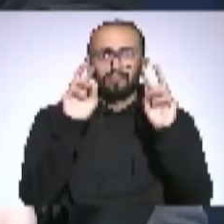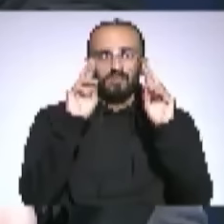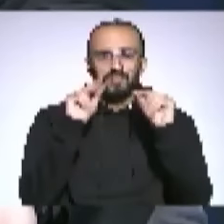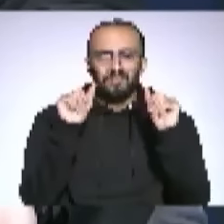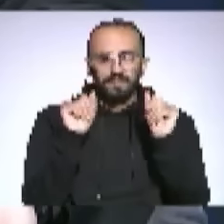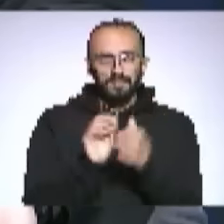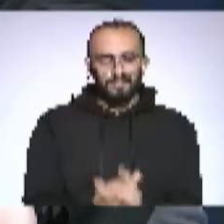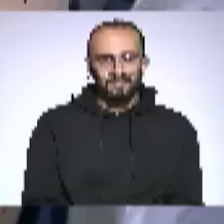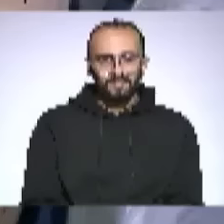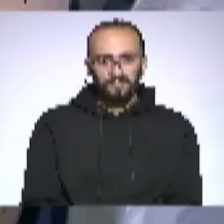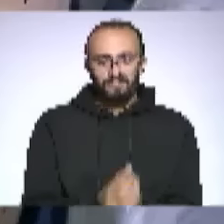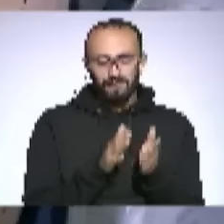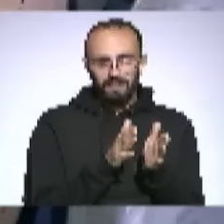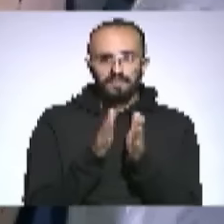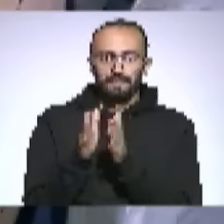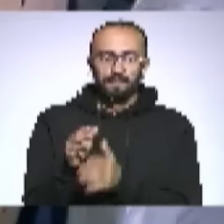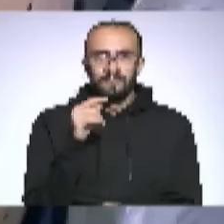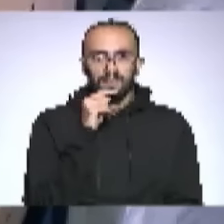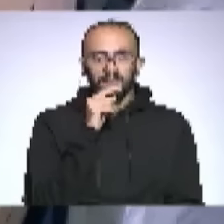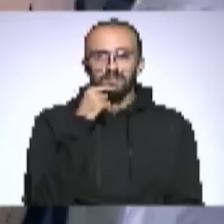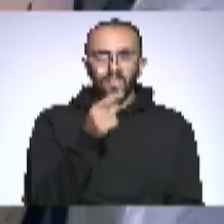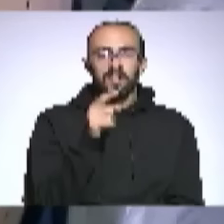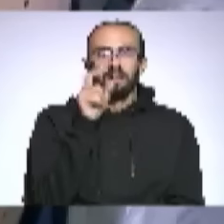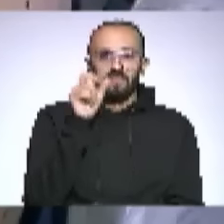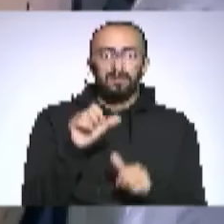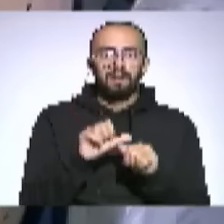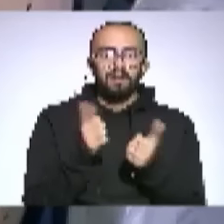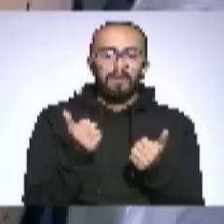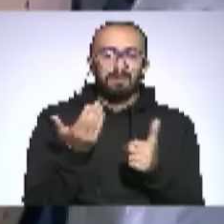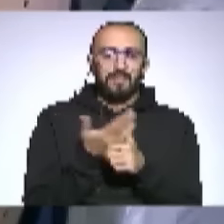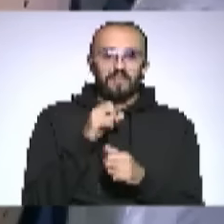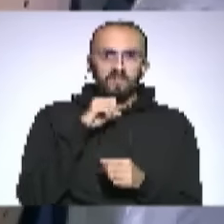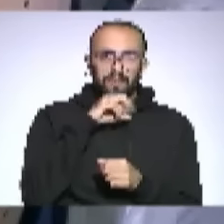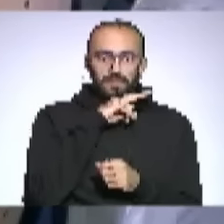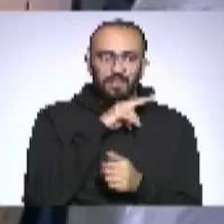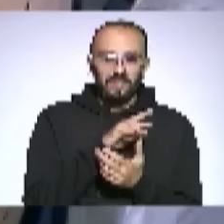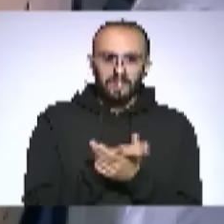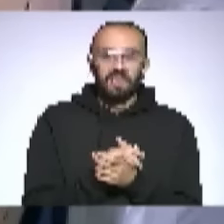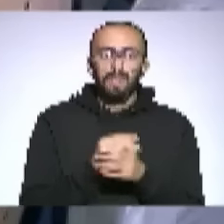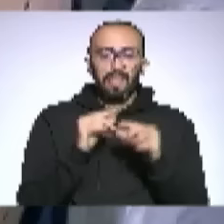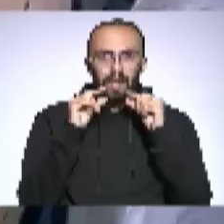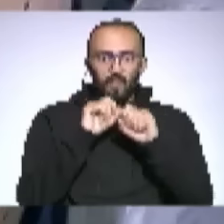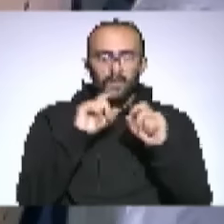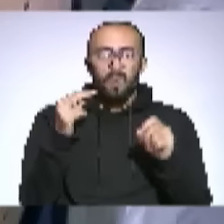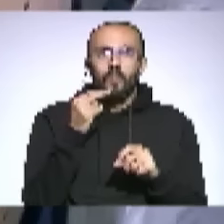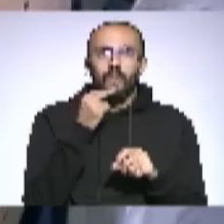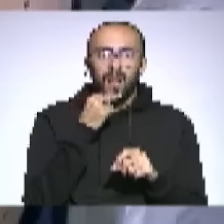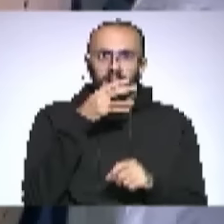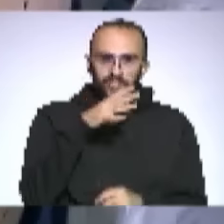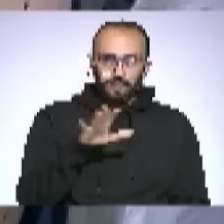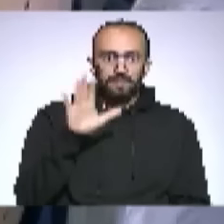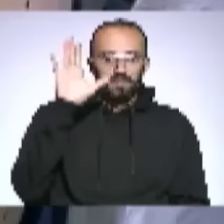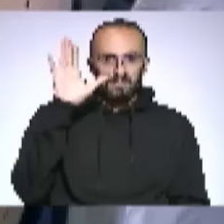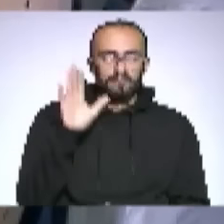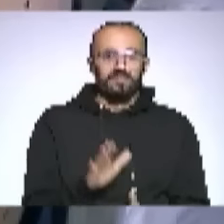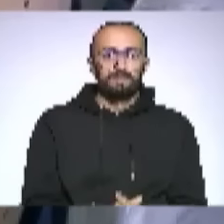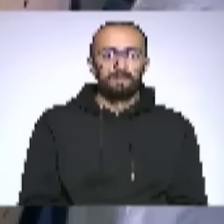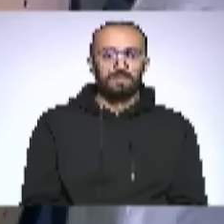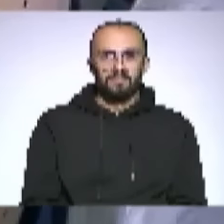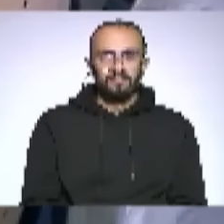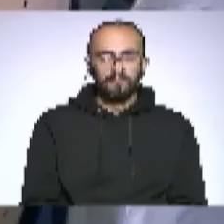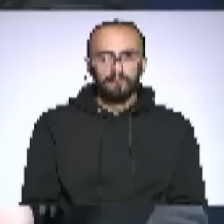طيب في يا سيدنا حاله طلاق لعله الزنا ومثبته باعتراف الزوج في المجلس الكنسي طلاق